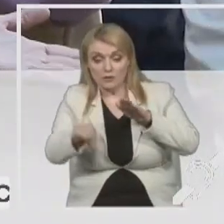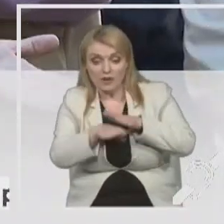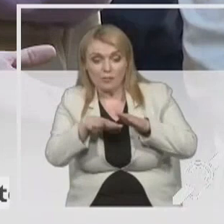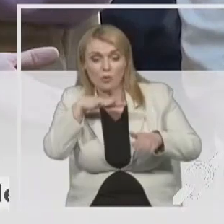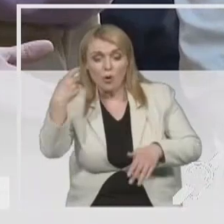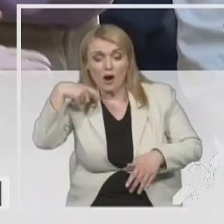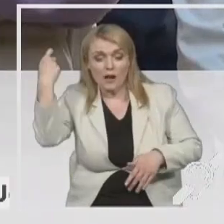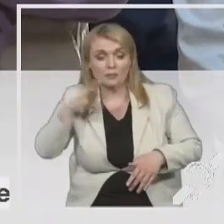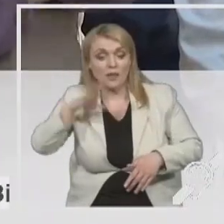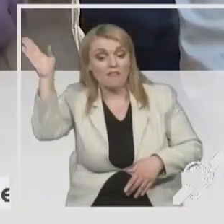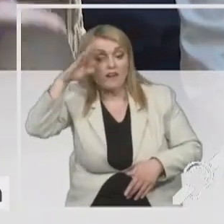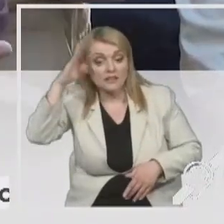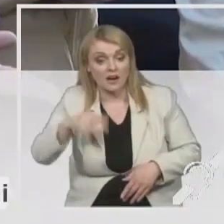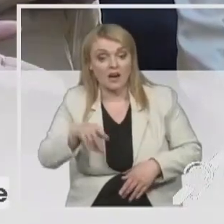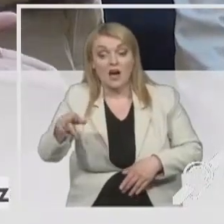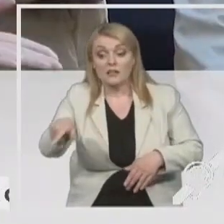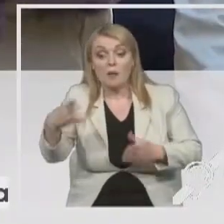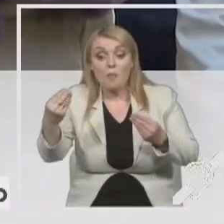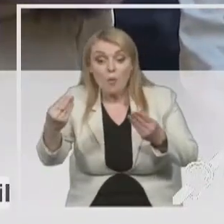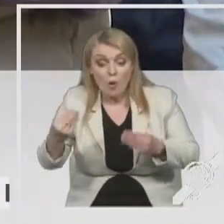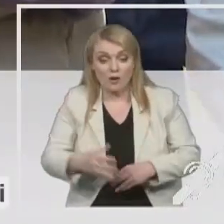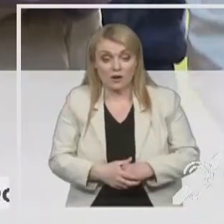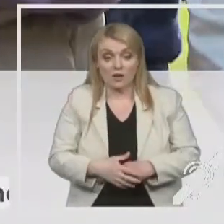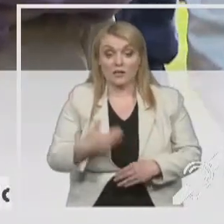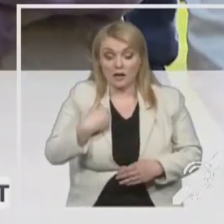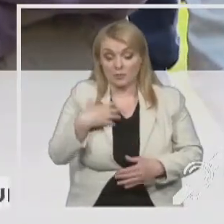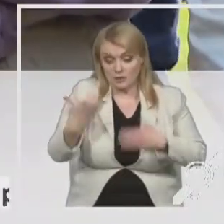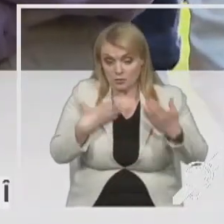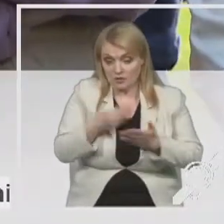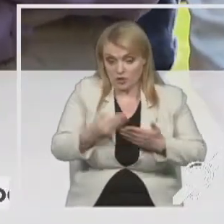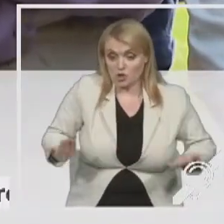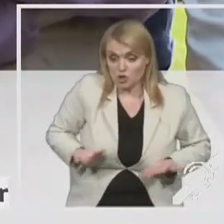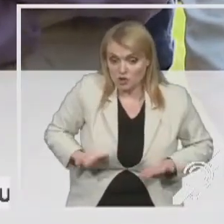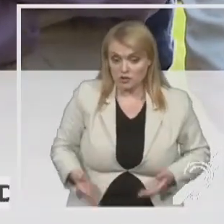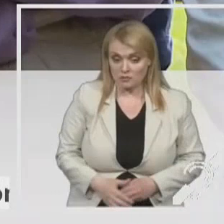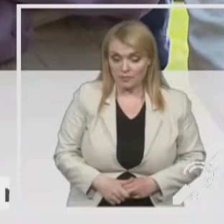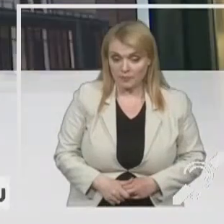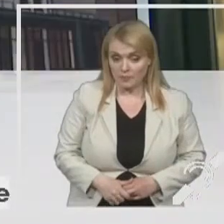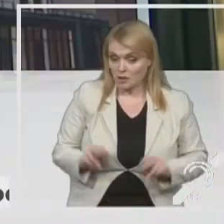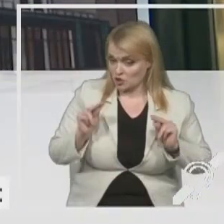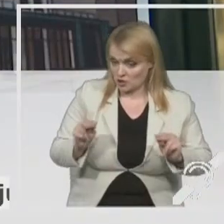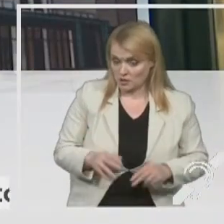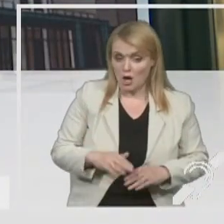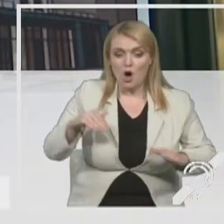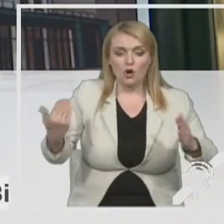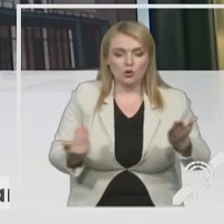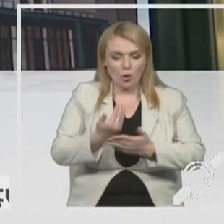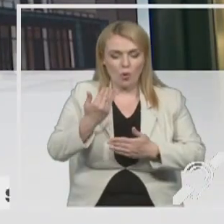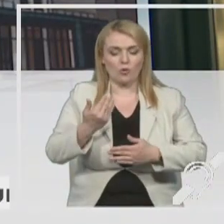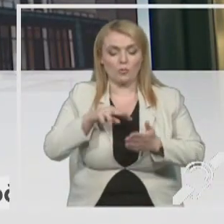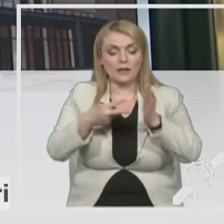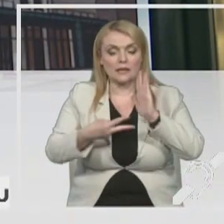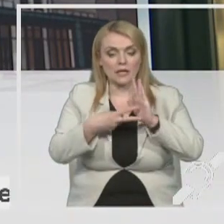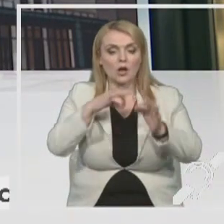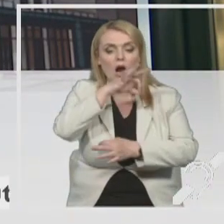de 10 ani. Nu, da. Este, e umed. Eu mă tem de viața mea, eu vă spun sincer. Nu-i glăsiu. Noul complex imobiliar va